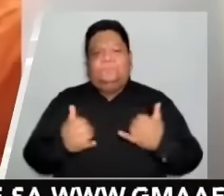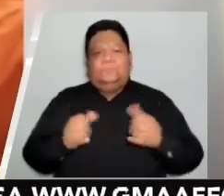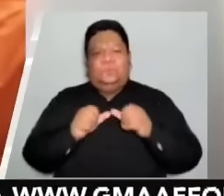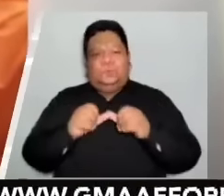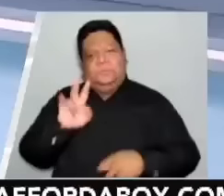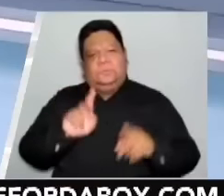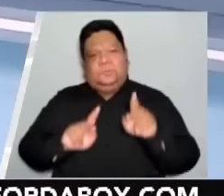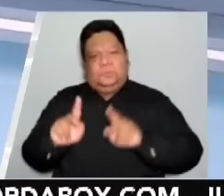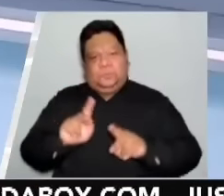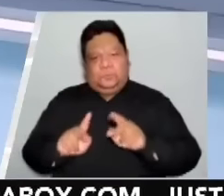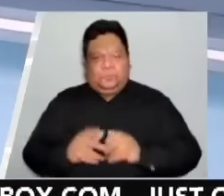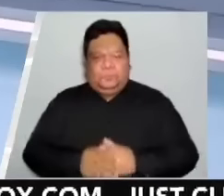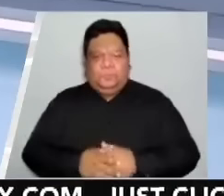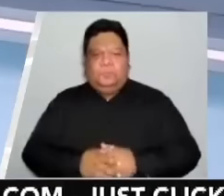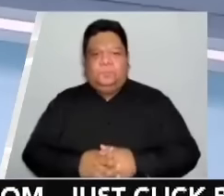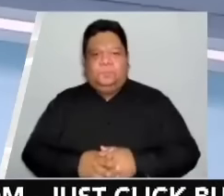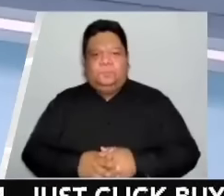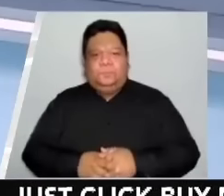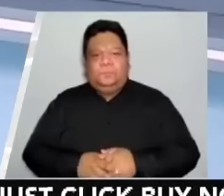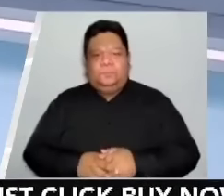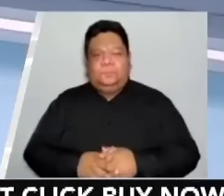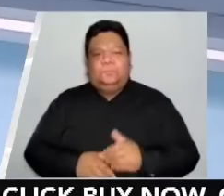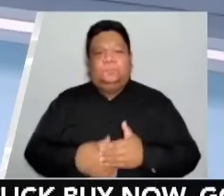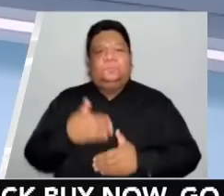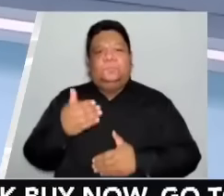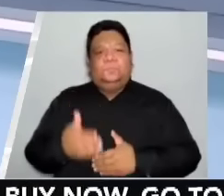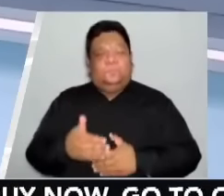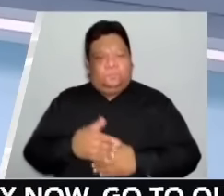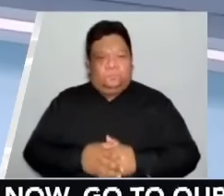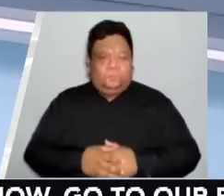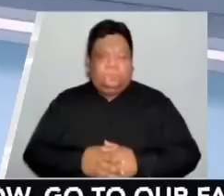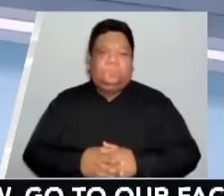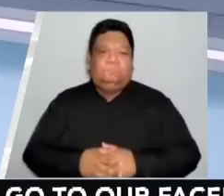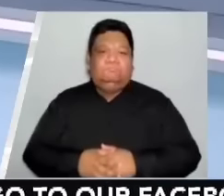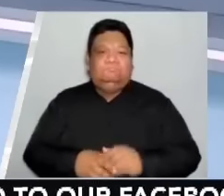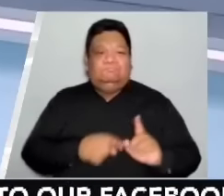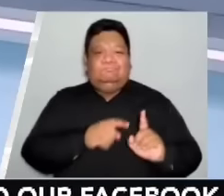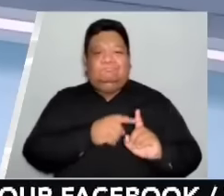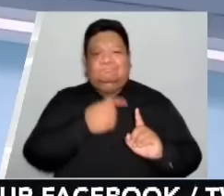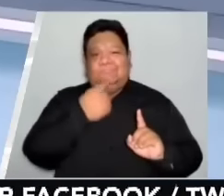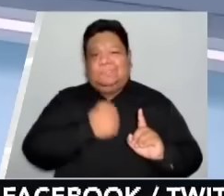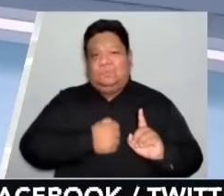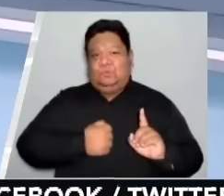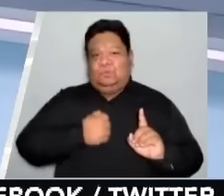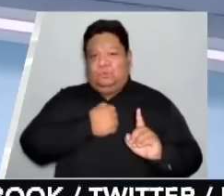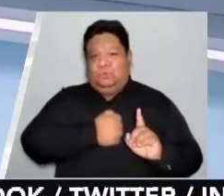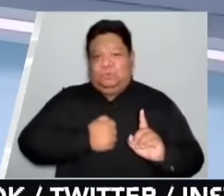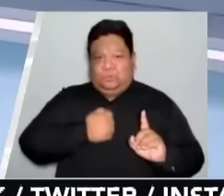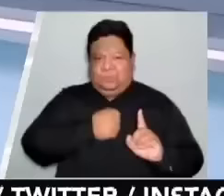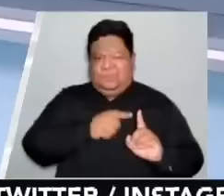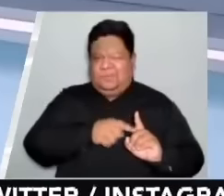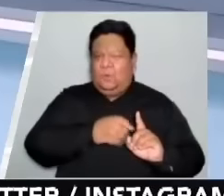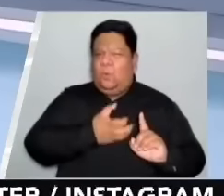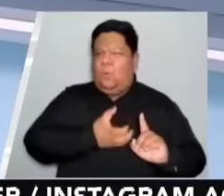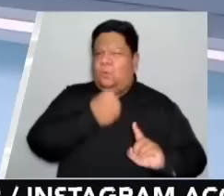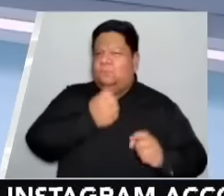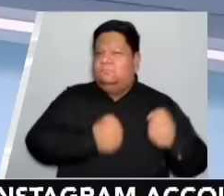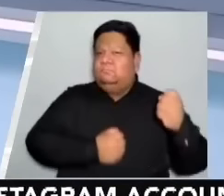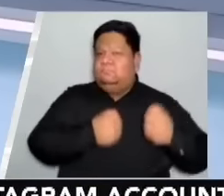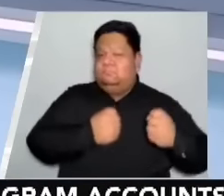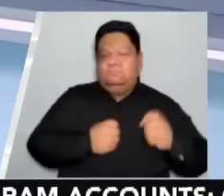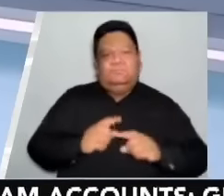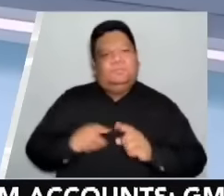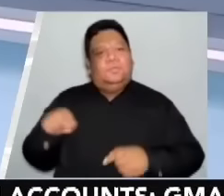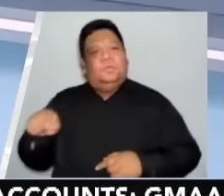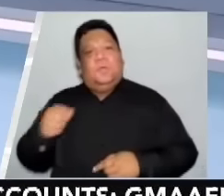nawawala sa kabila ng Paghingi ng tawad nanindigan ng traffic enforcer na dapat pa ring makulong ang driver ng SUV